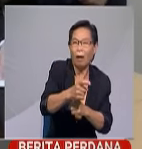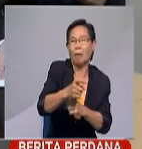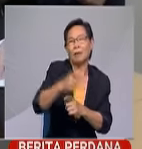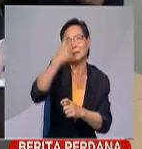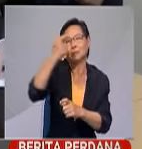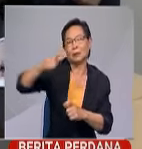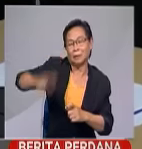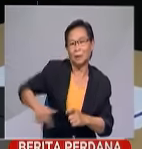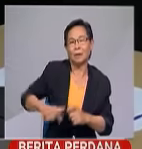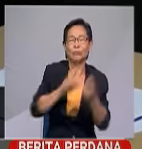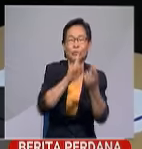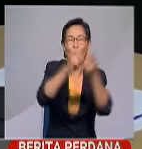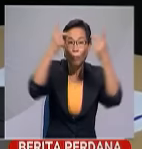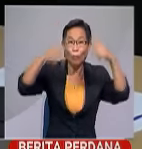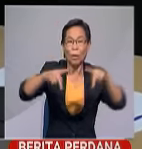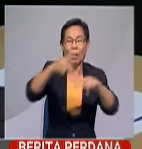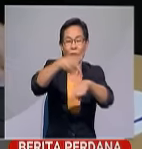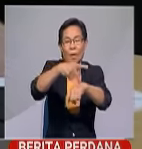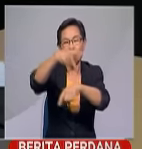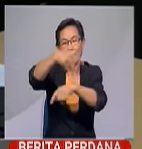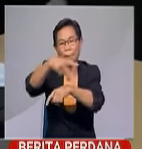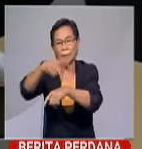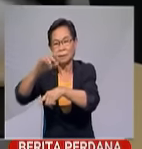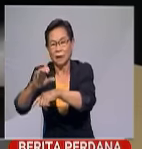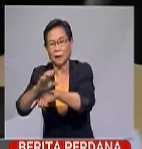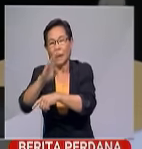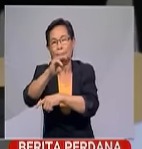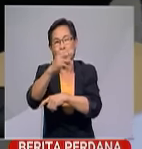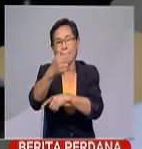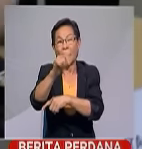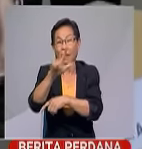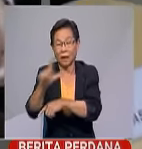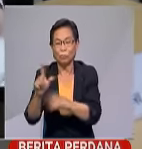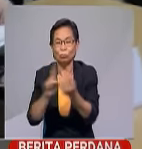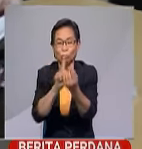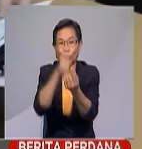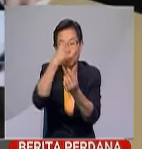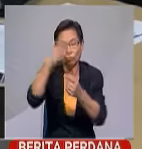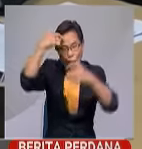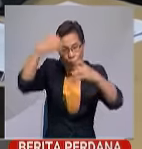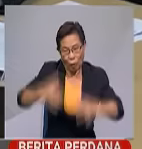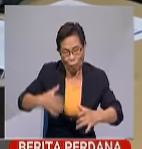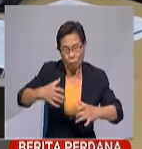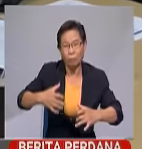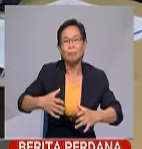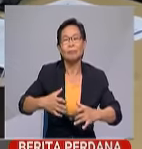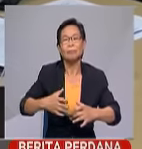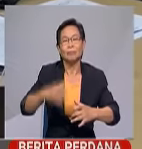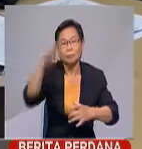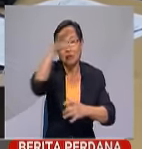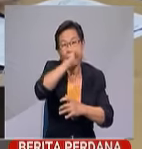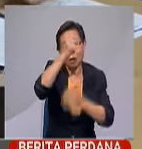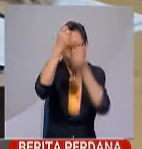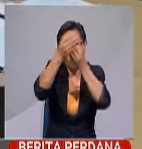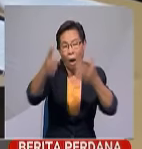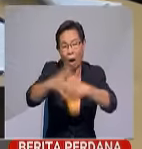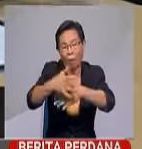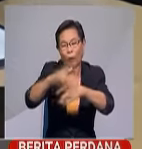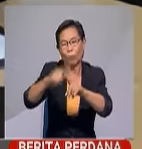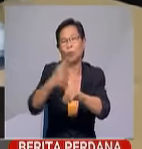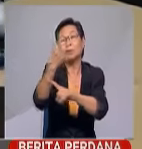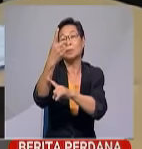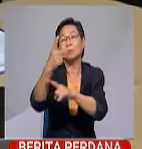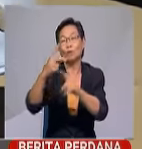Presiden Jawatankuasa Paralimpik Filipina PPC Michael Barrido bagi memuktamadkan keputusan yang dijangka diumumkan awal Februari